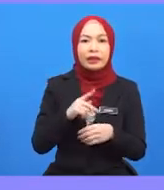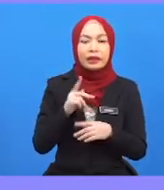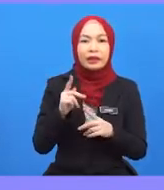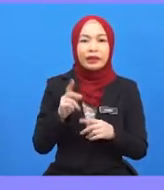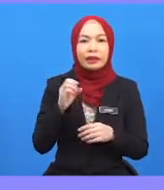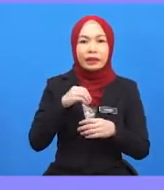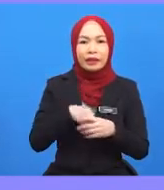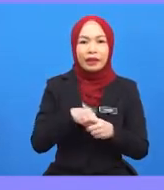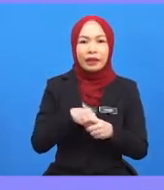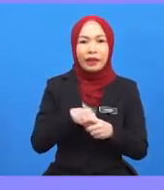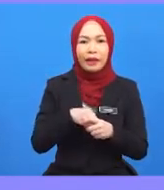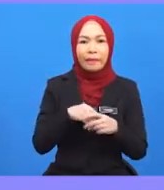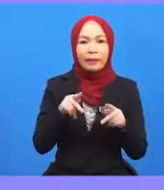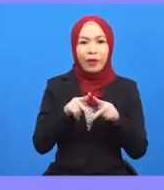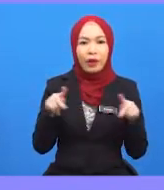memusahkan kelalang kon.